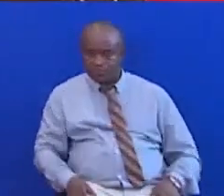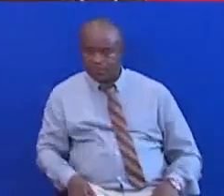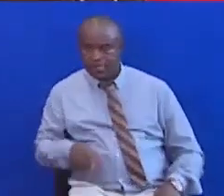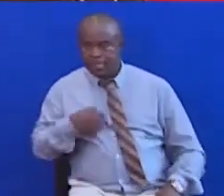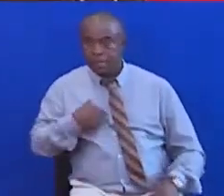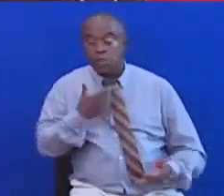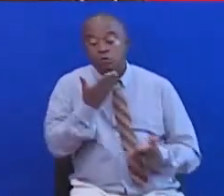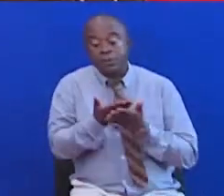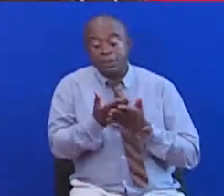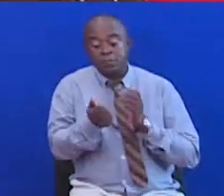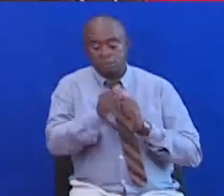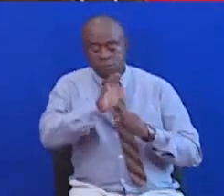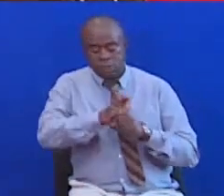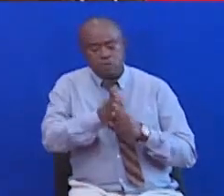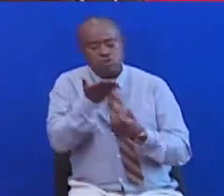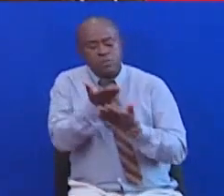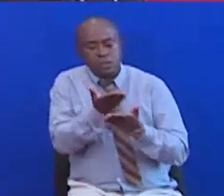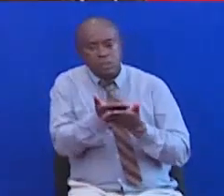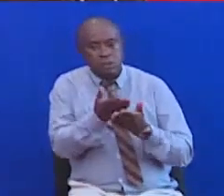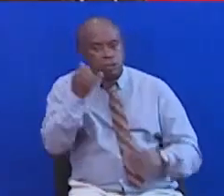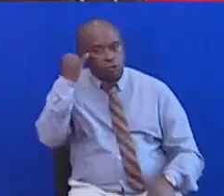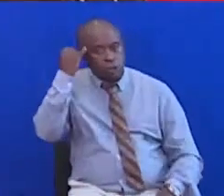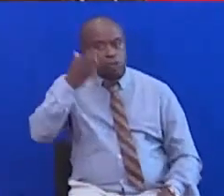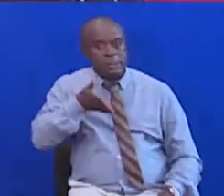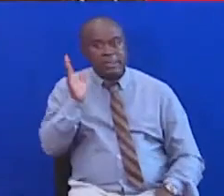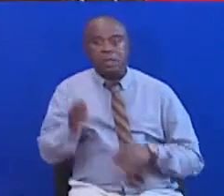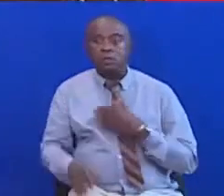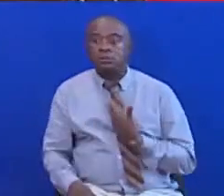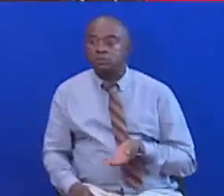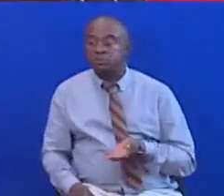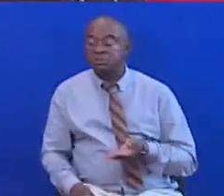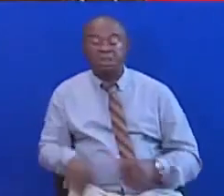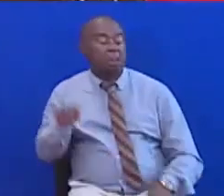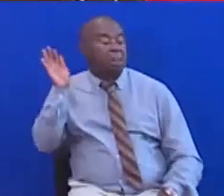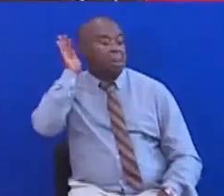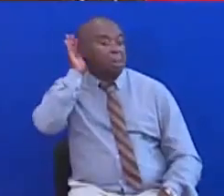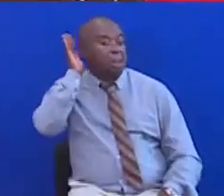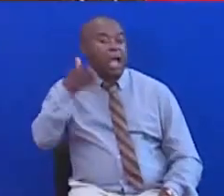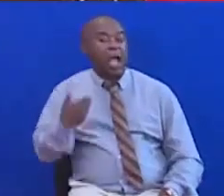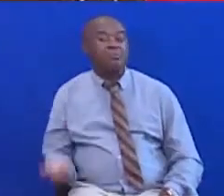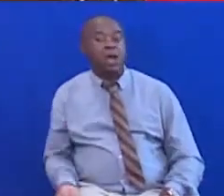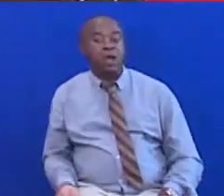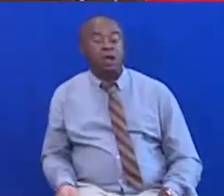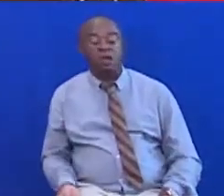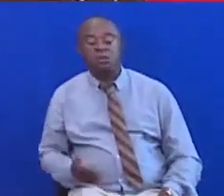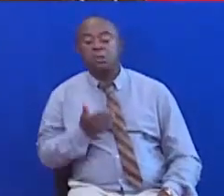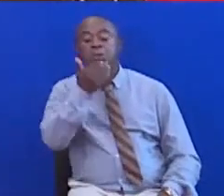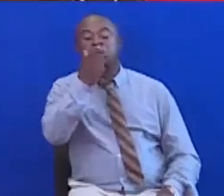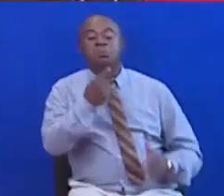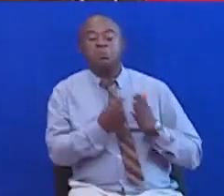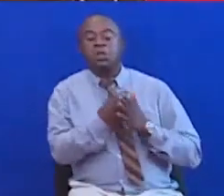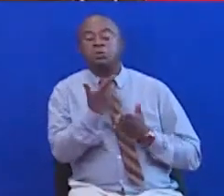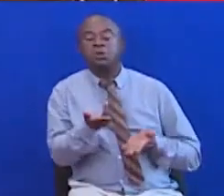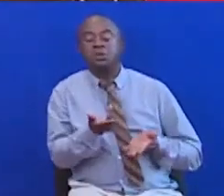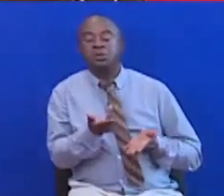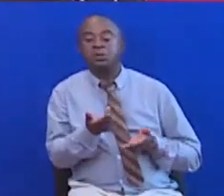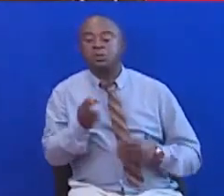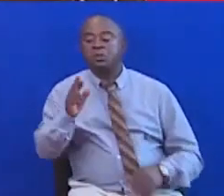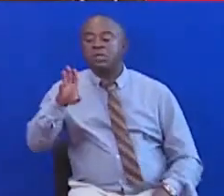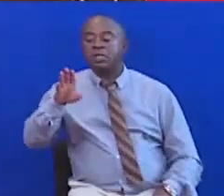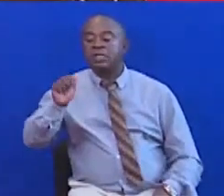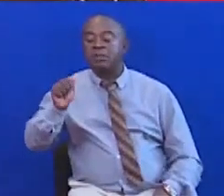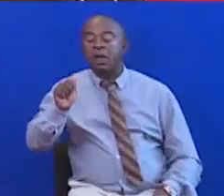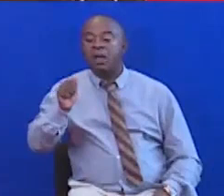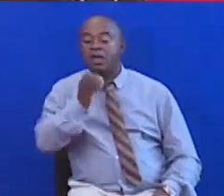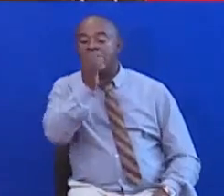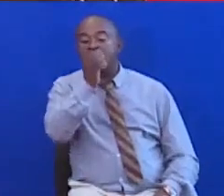Tulipendekeza mapendekezo mengi sana, tukaishauri serikali, hamsikilizi. Matokeo yake ni nini? Riba 70